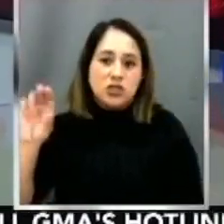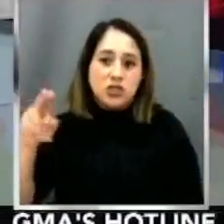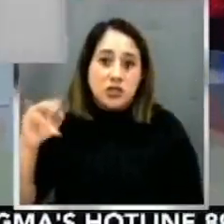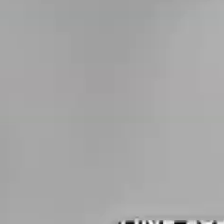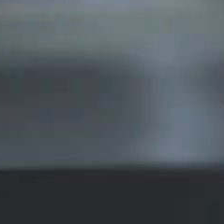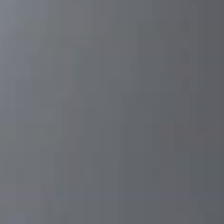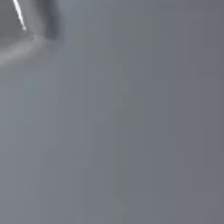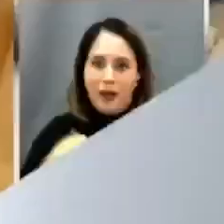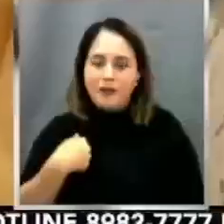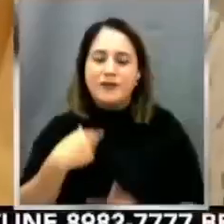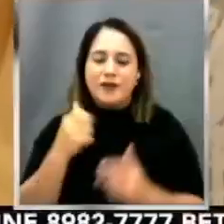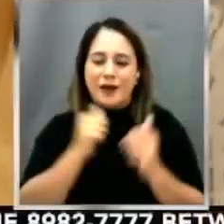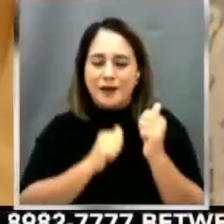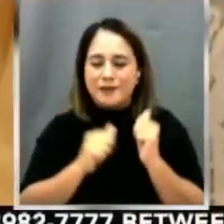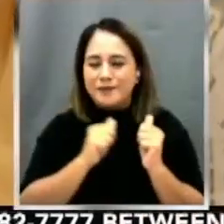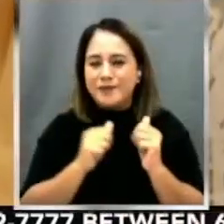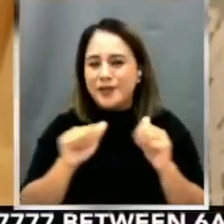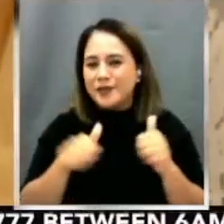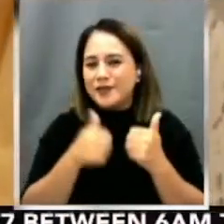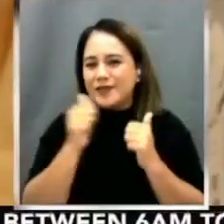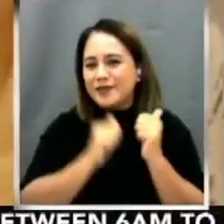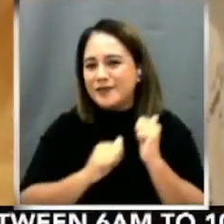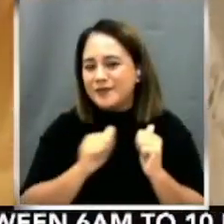Santiago. Gabi!